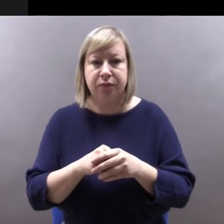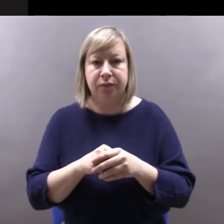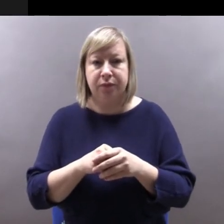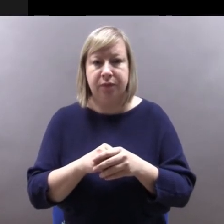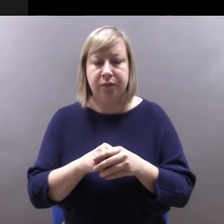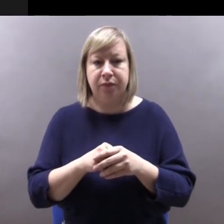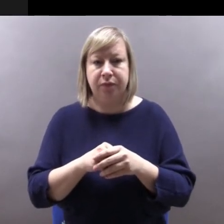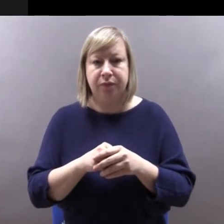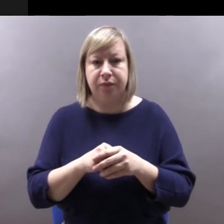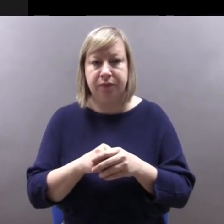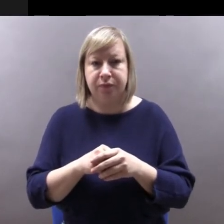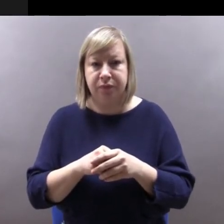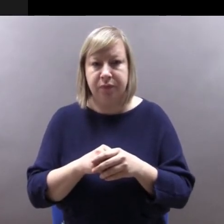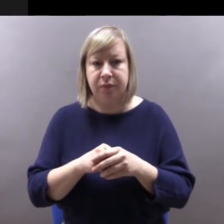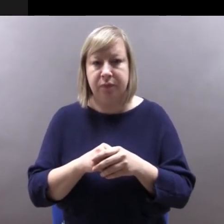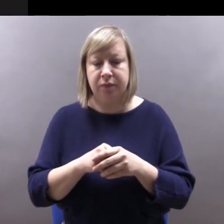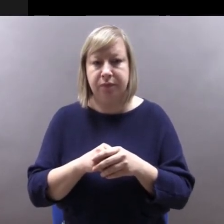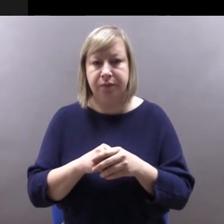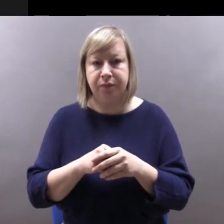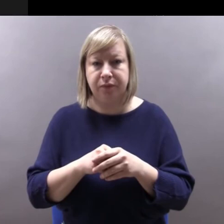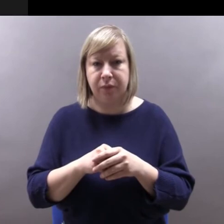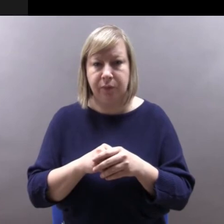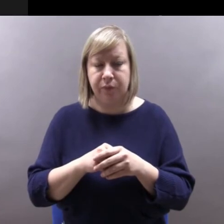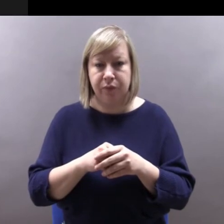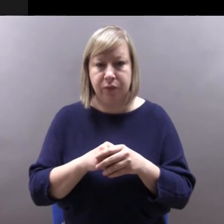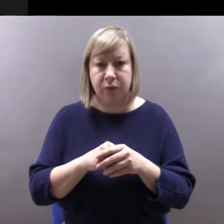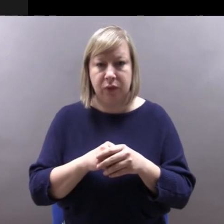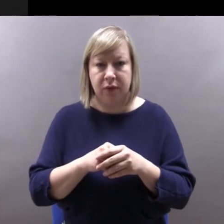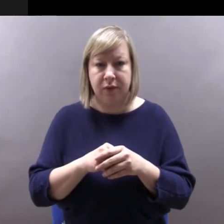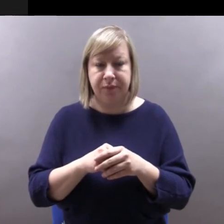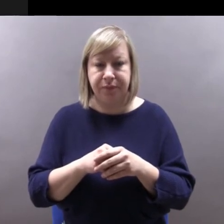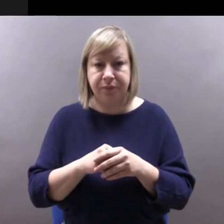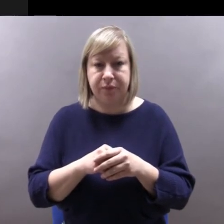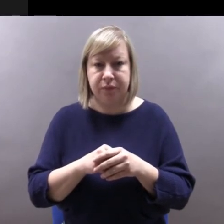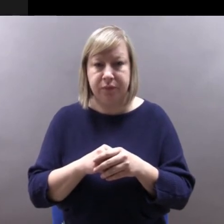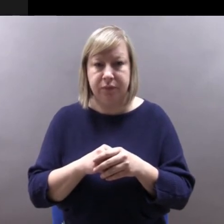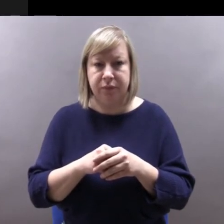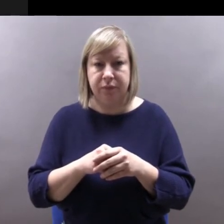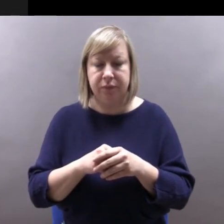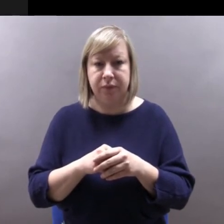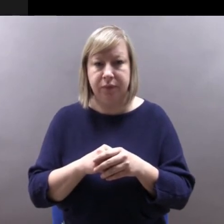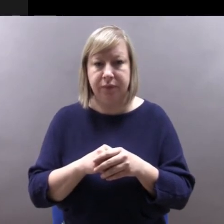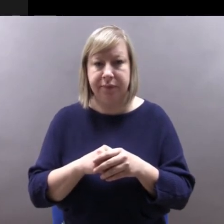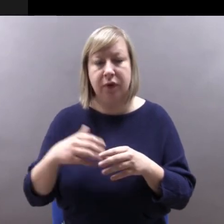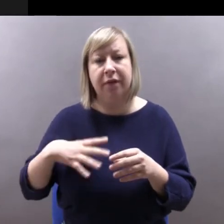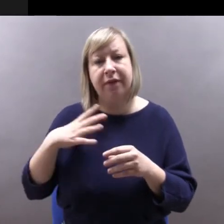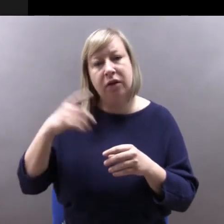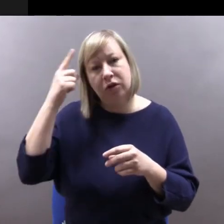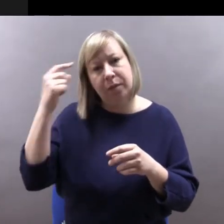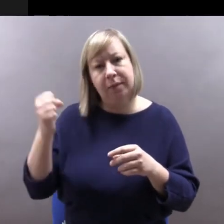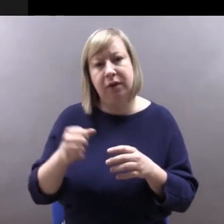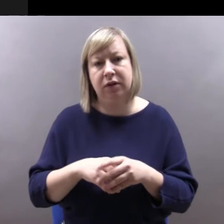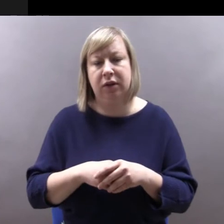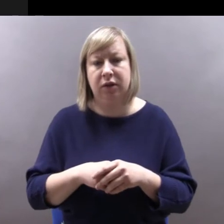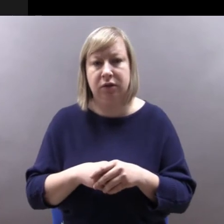szeroko rozumianej społeczności osób, które mogłyby skorzystać. Warto też pamiętać o tym, że nie